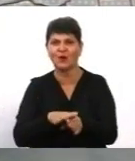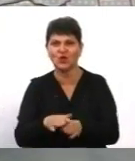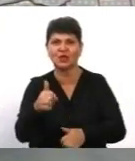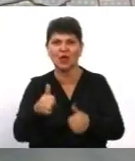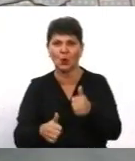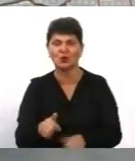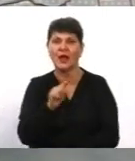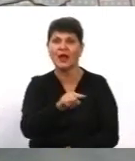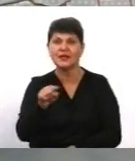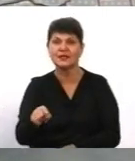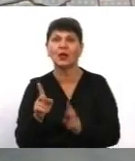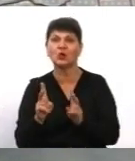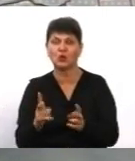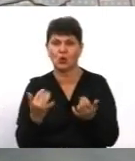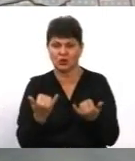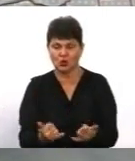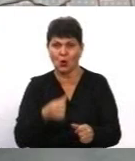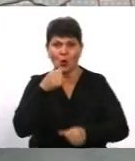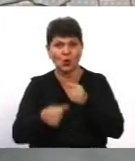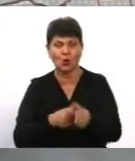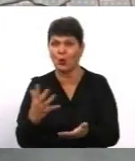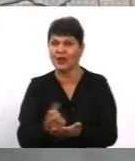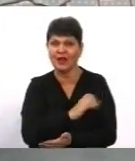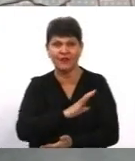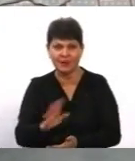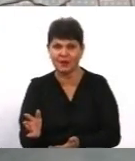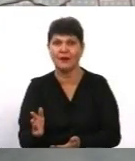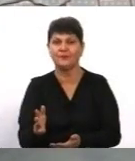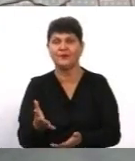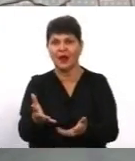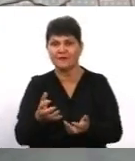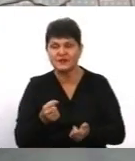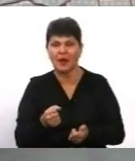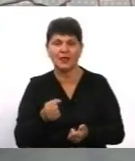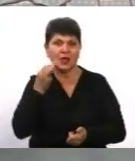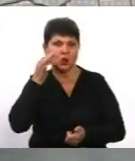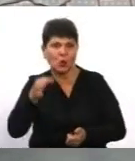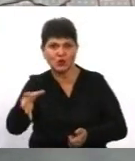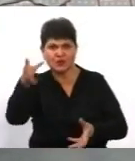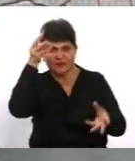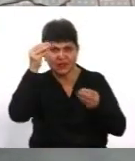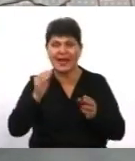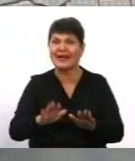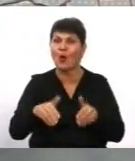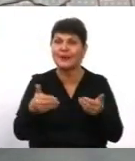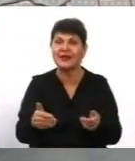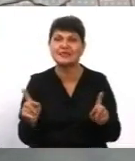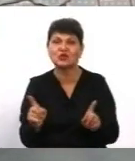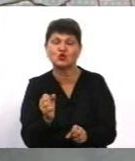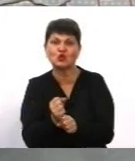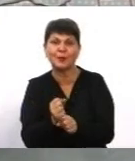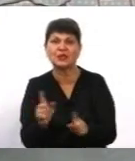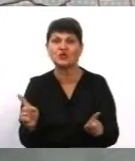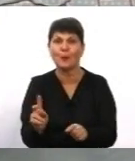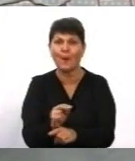хто цього року не виграв, можливо, для себе взяли якийсь досвід, рекомендації, що зробити, що поправити.